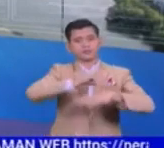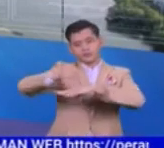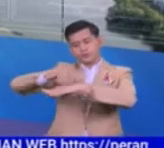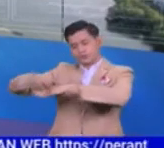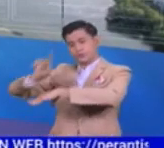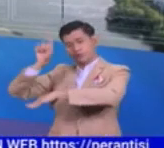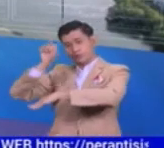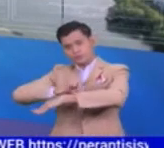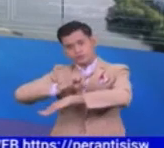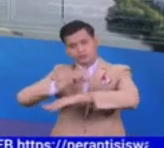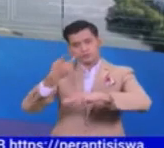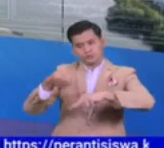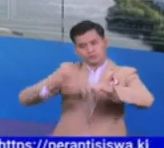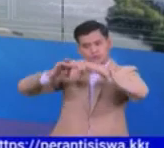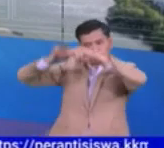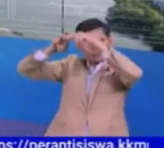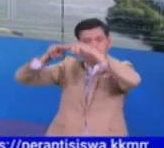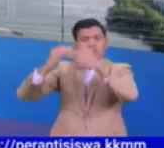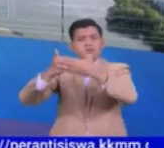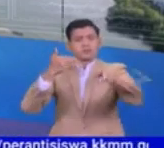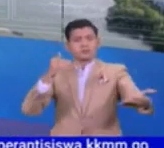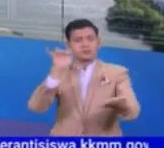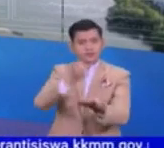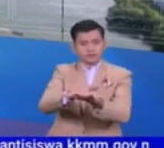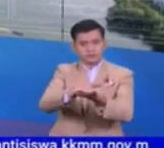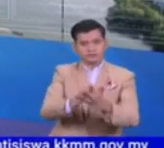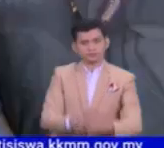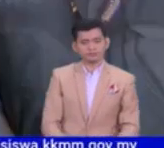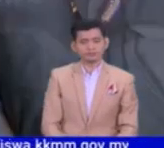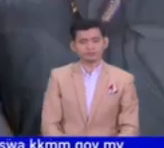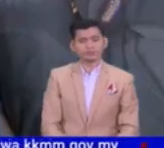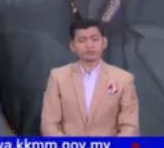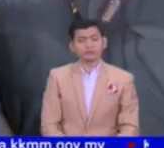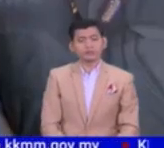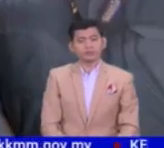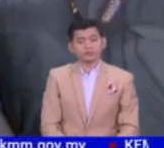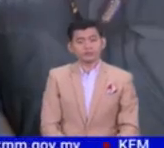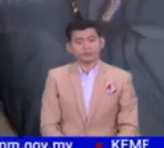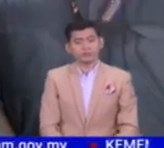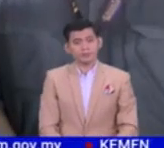jangkitan secara mendadak seperti sebelum ini.